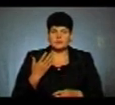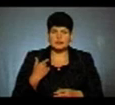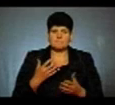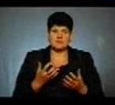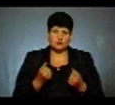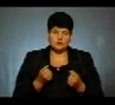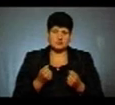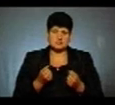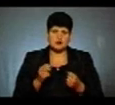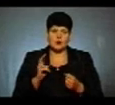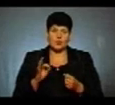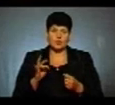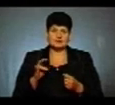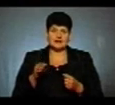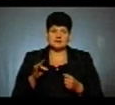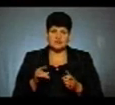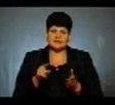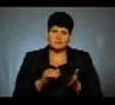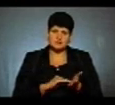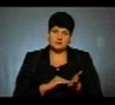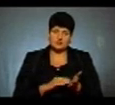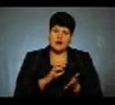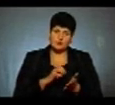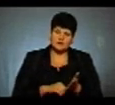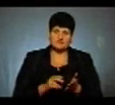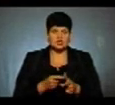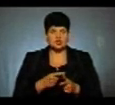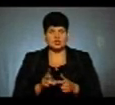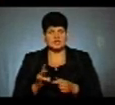беруться якісь певні контрацептиви, і там вказано, чи вони абортивні, чи ні.